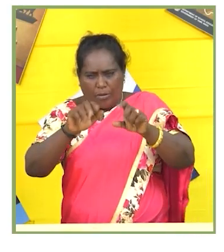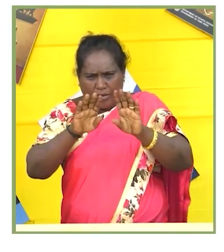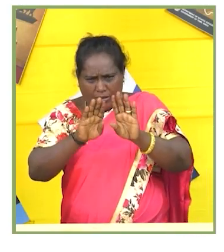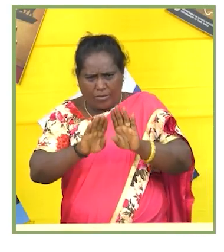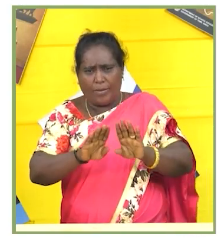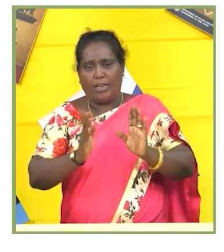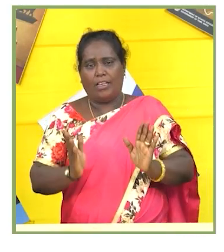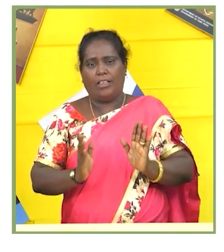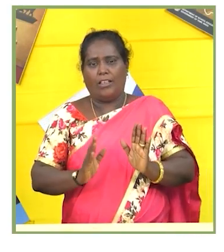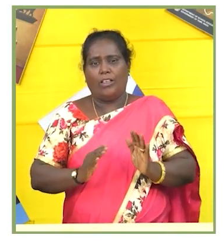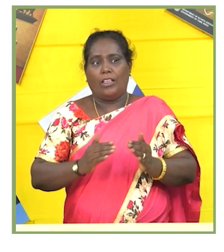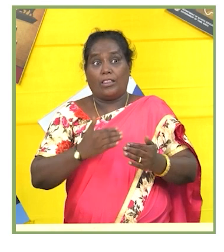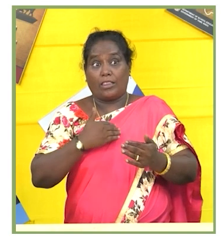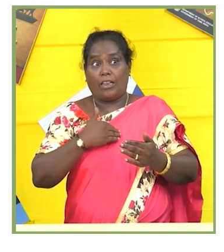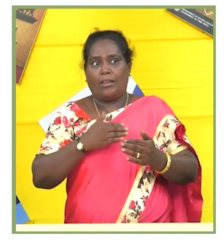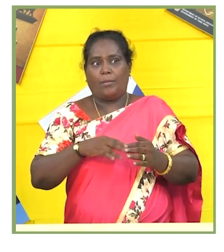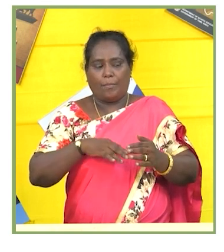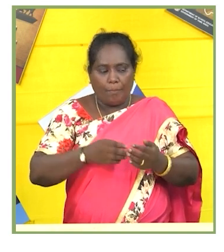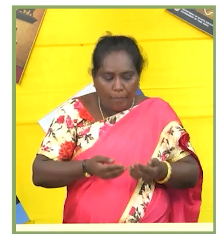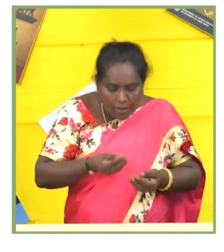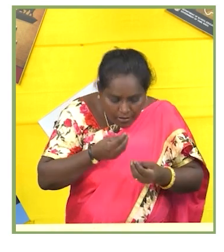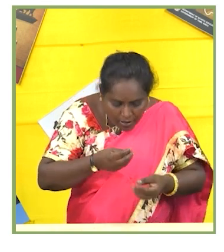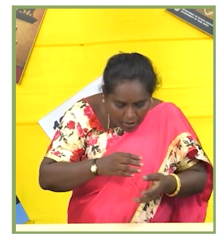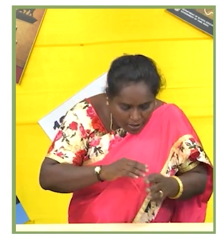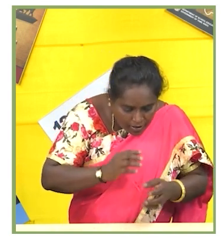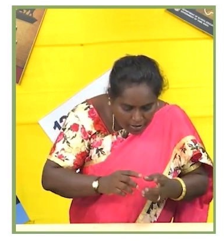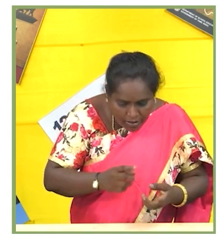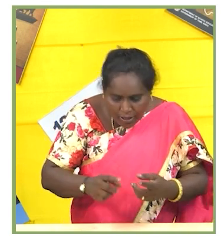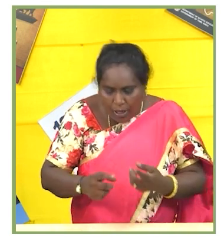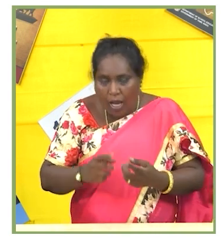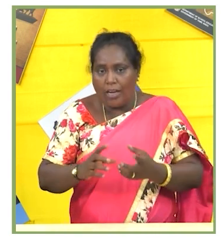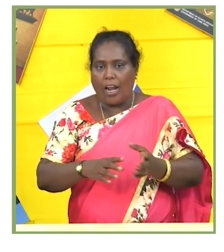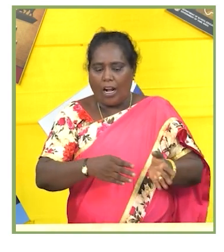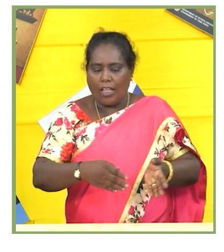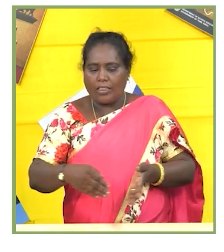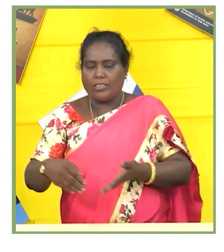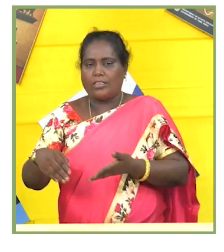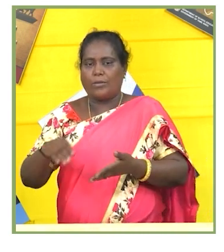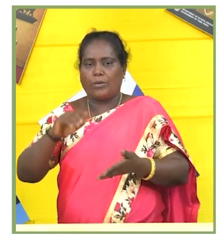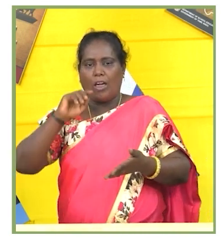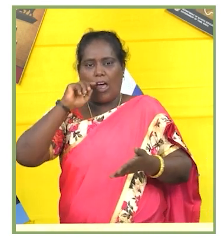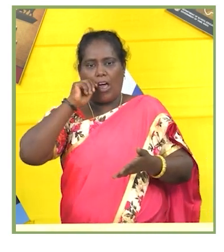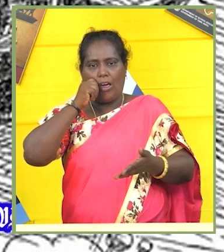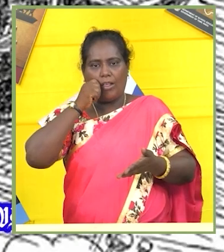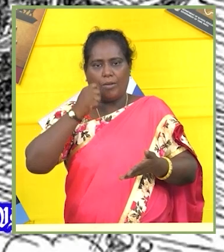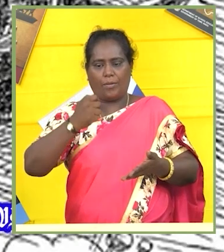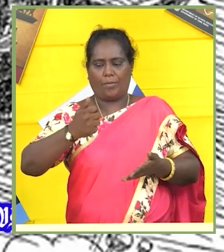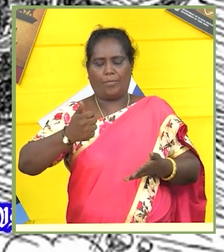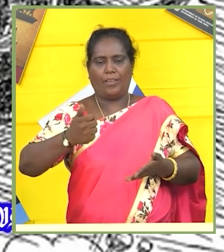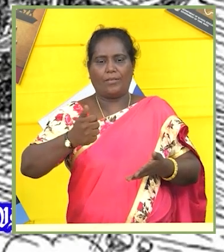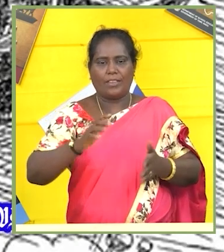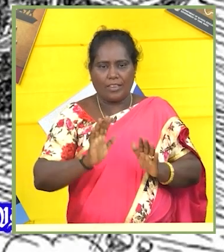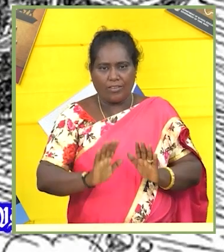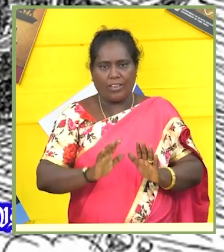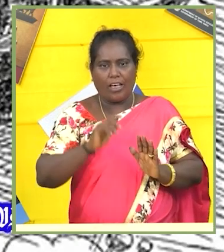சான்றுகள் இருக்கா அப்படின்னு கேட்டால், இல்லை, சங்க இலக்கியங்களில் கலித்தொகை மட்டும் கிடையாது. அடுத்தது 50 காப்பியங்களுள் ஒன்றான